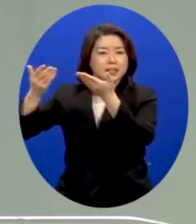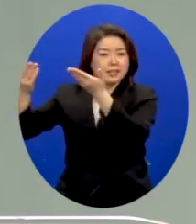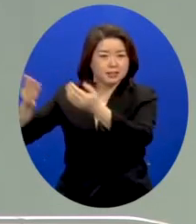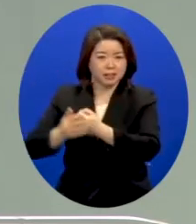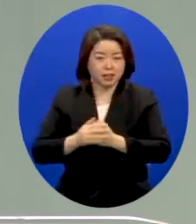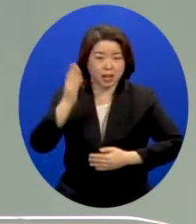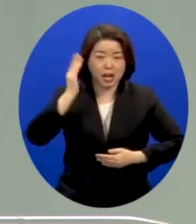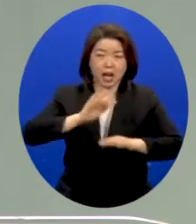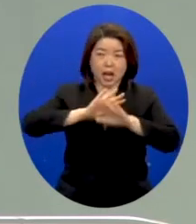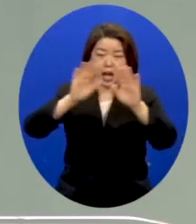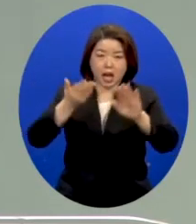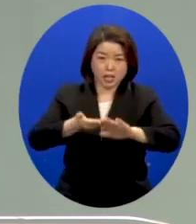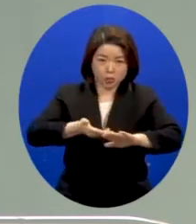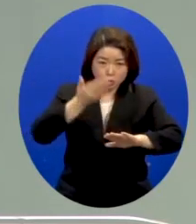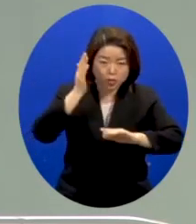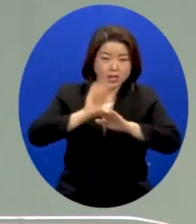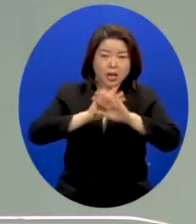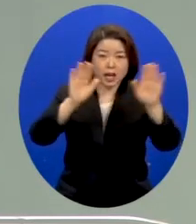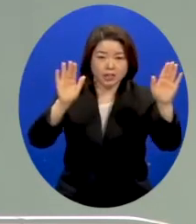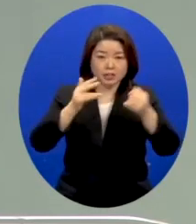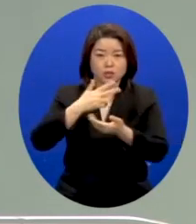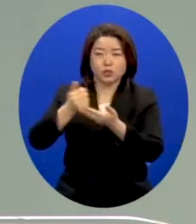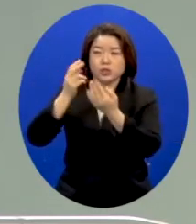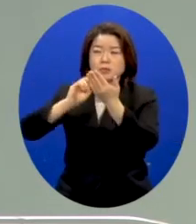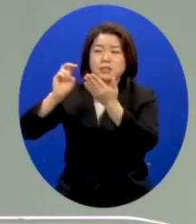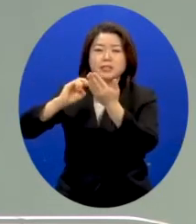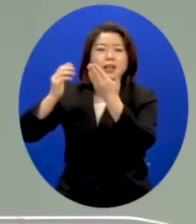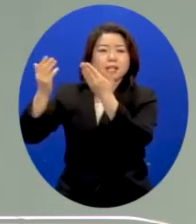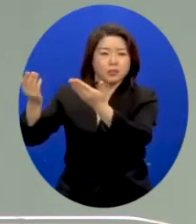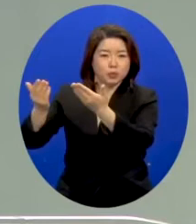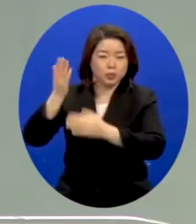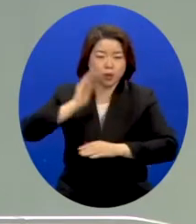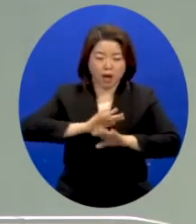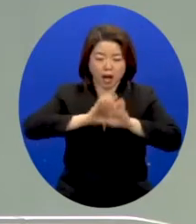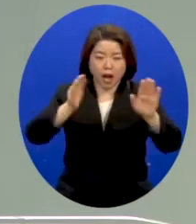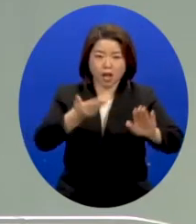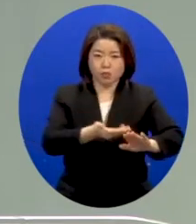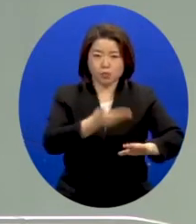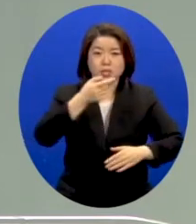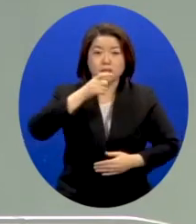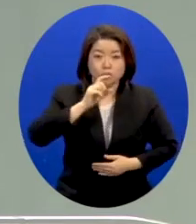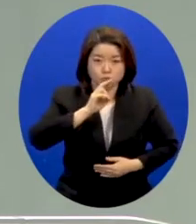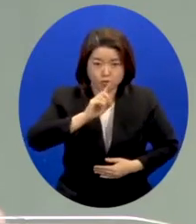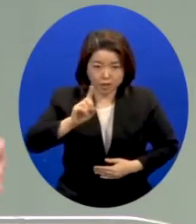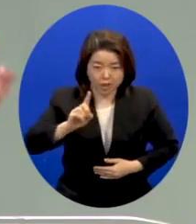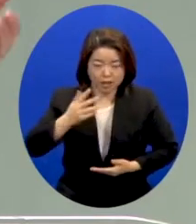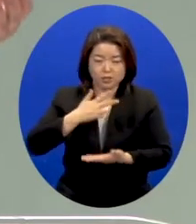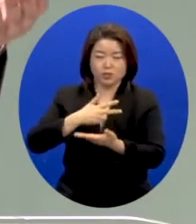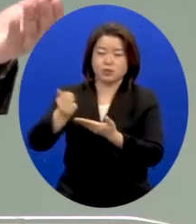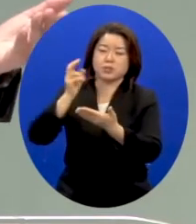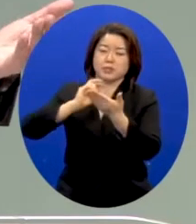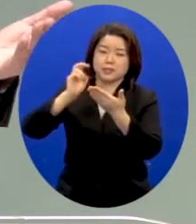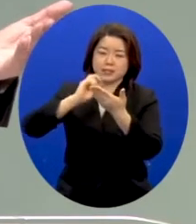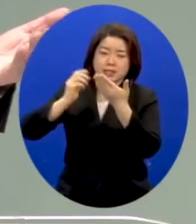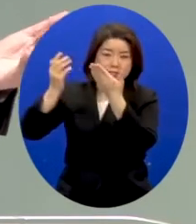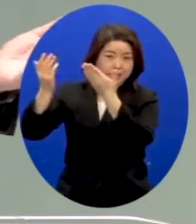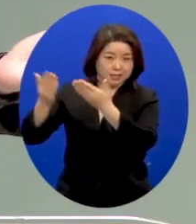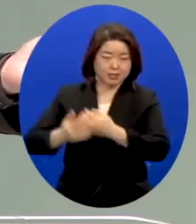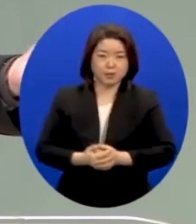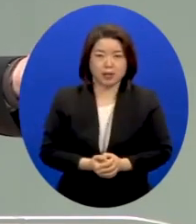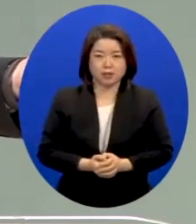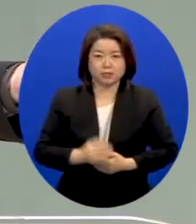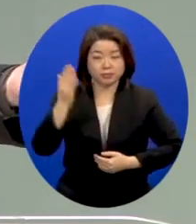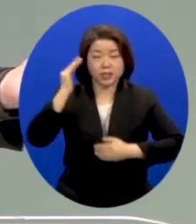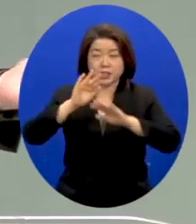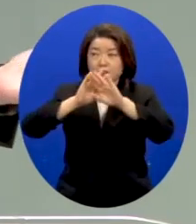주님을 찬양하여라 하늘 위에 있는 문화 주님을 찬양하여라 아 하늘에 있는 정부가 천사에게